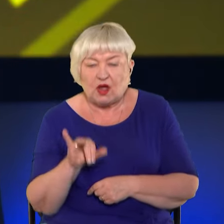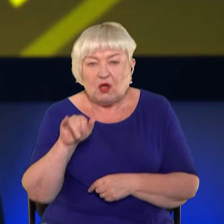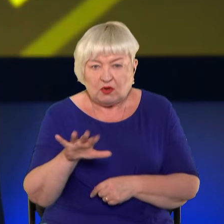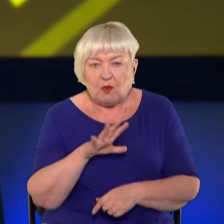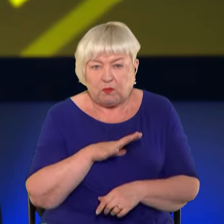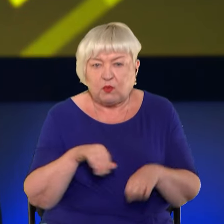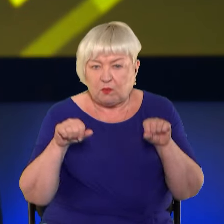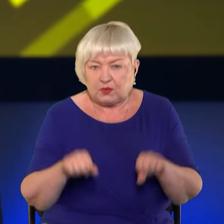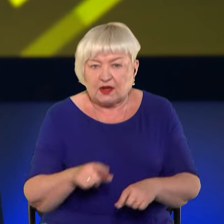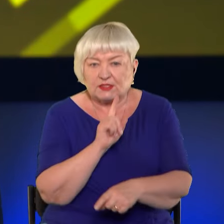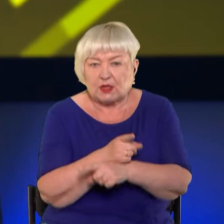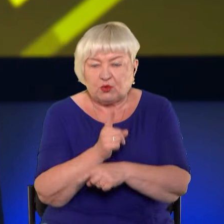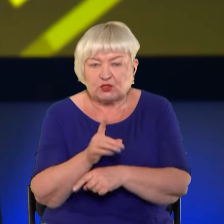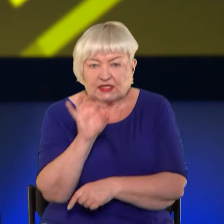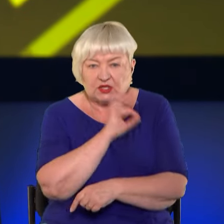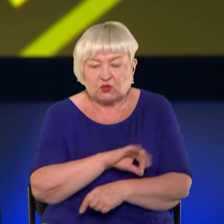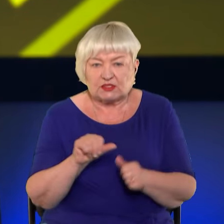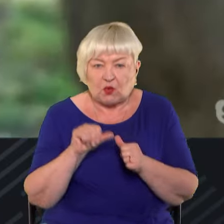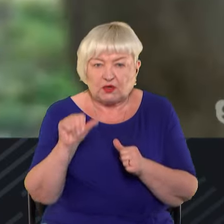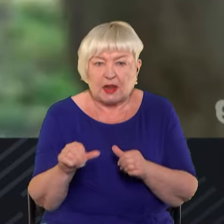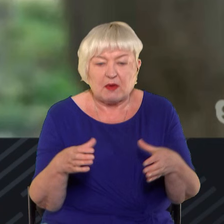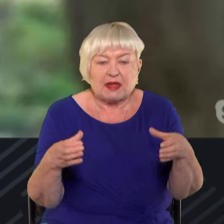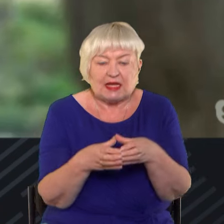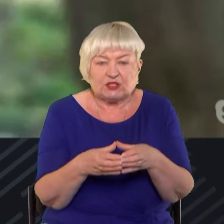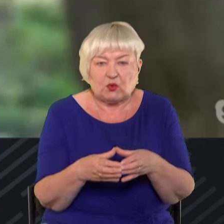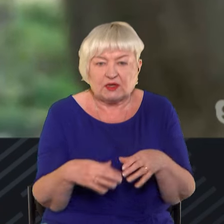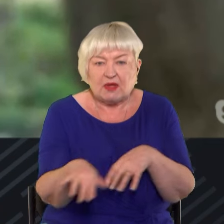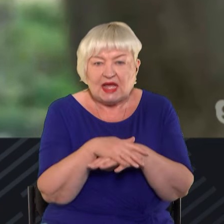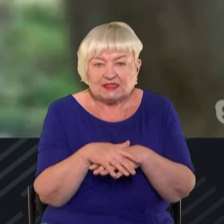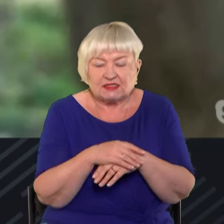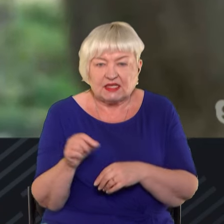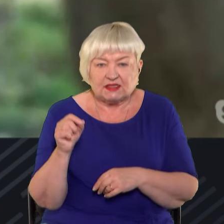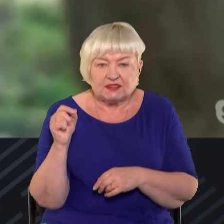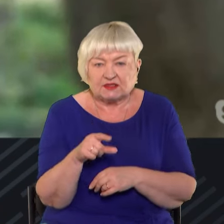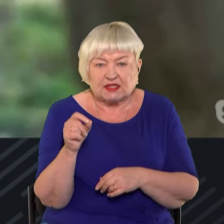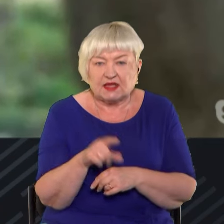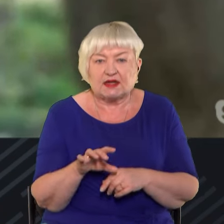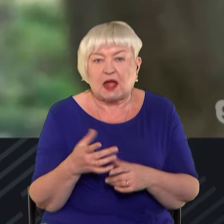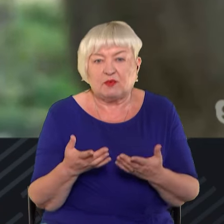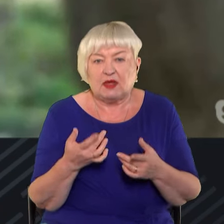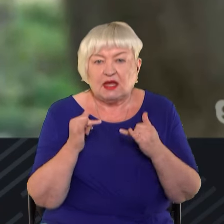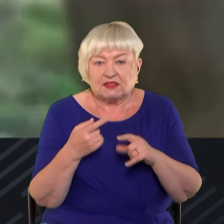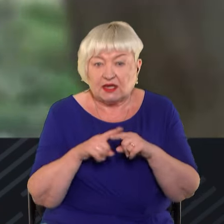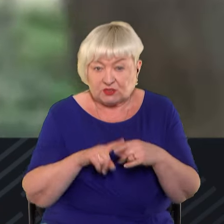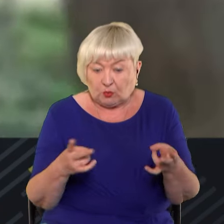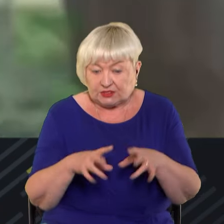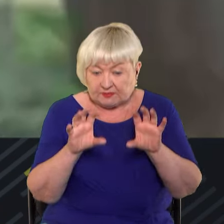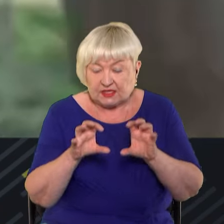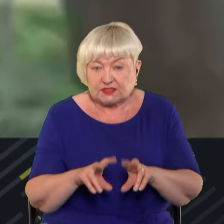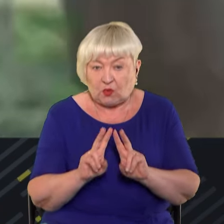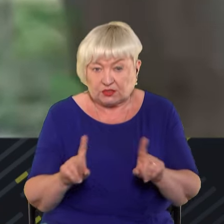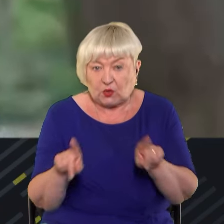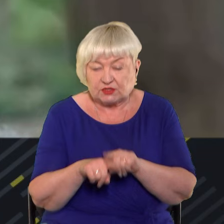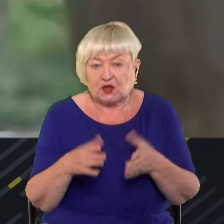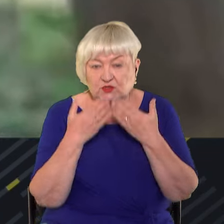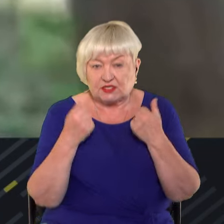загалом забороняти користуватися окремим категоріям населення Телеграмом? Адже для цього, швидше за все, потрібен закон, якого також немає, і